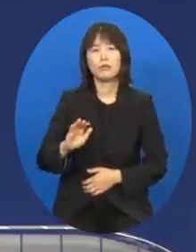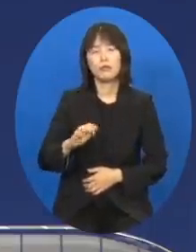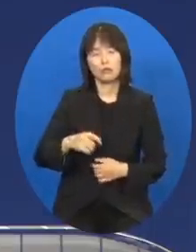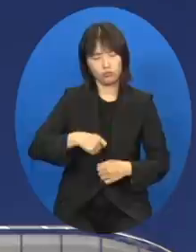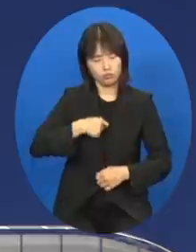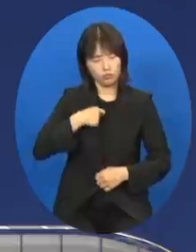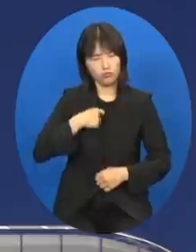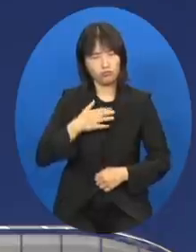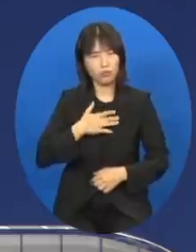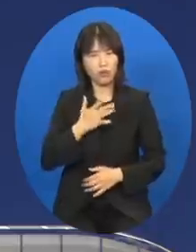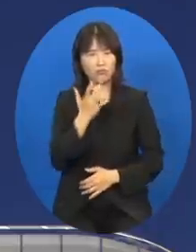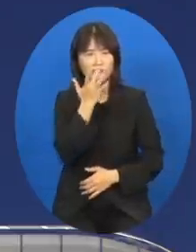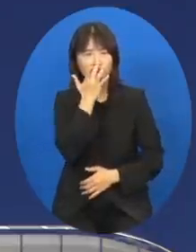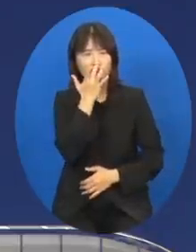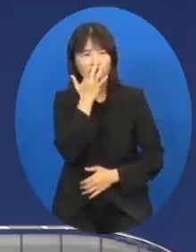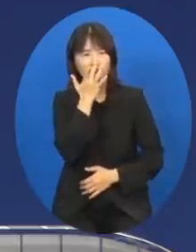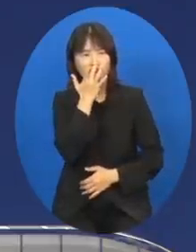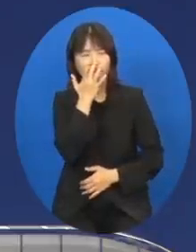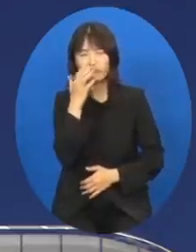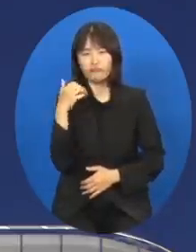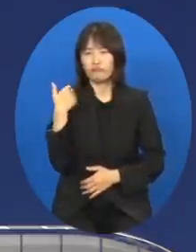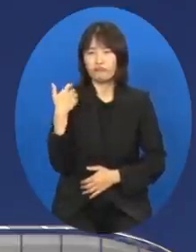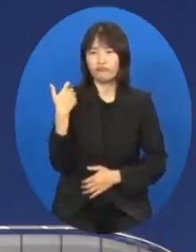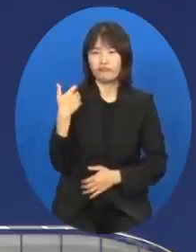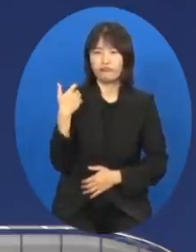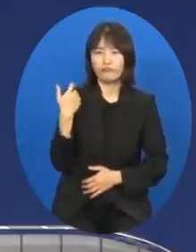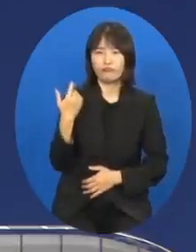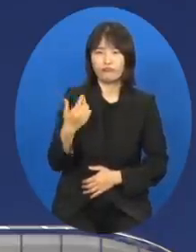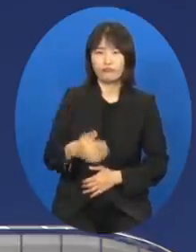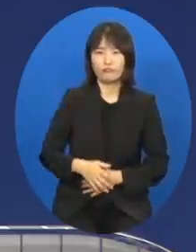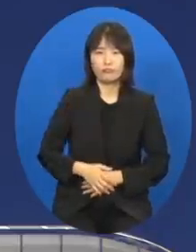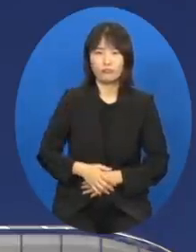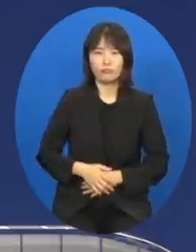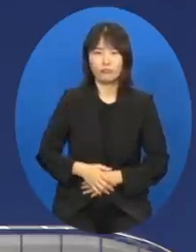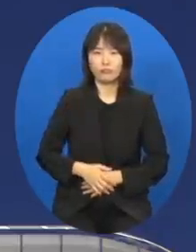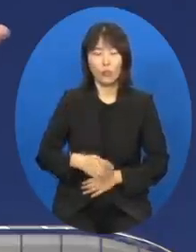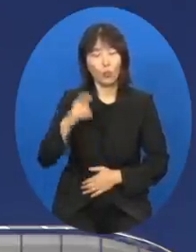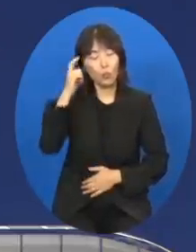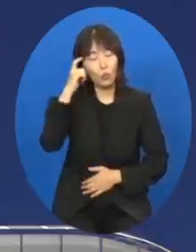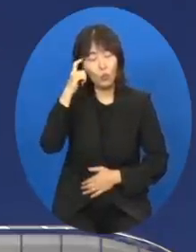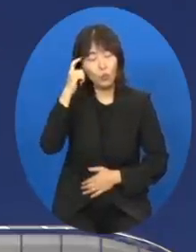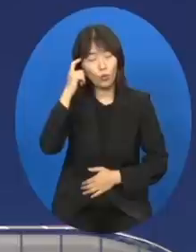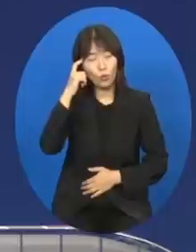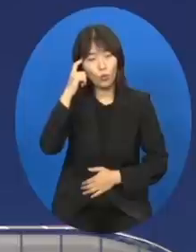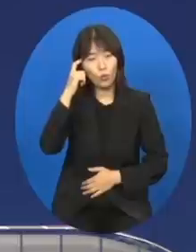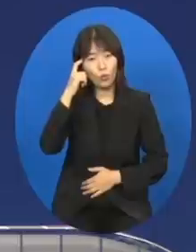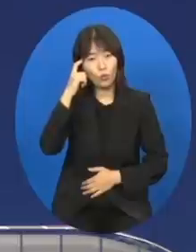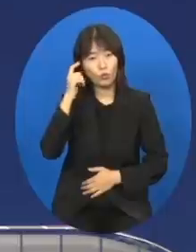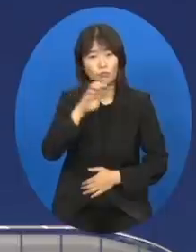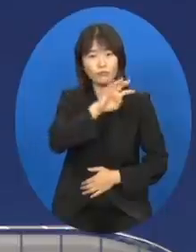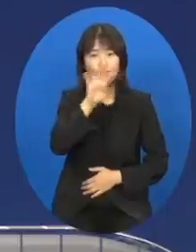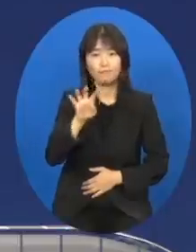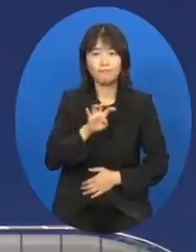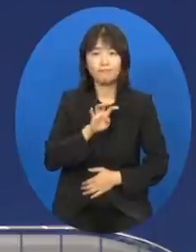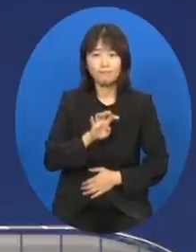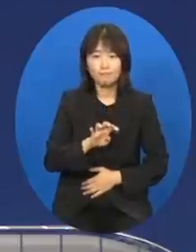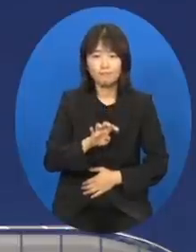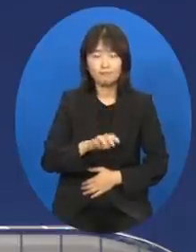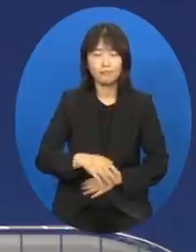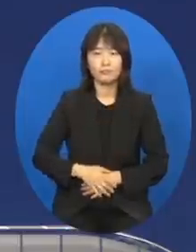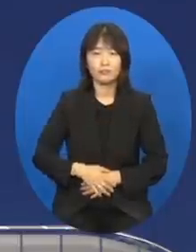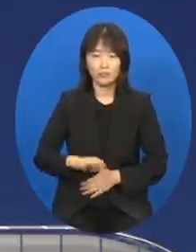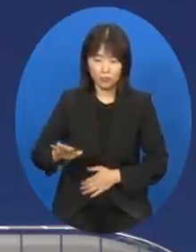솔직히 별로 뭐 기쁜 건 모르겠어요. 이거 왜 이런 일이 벌어지는 거죠?